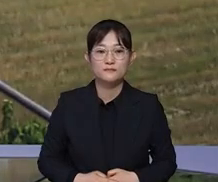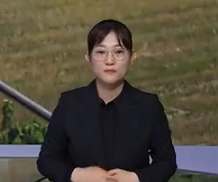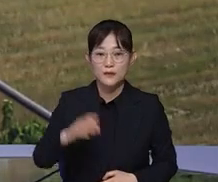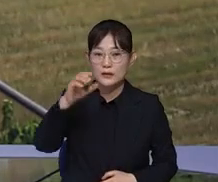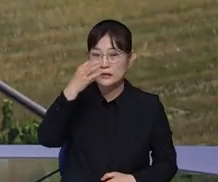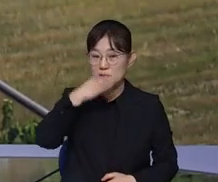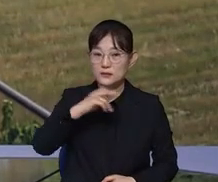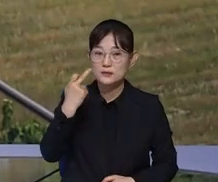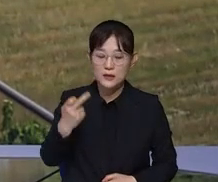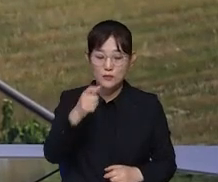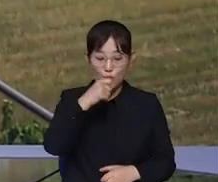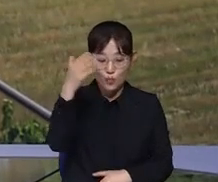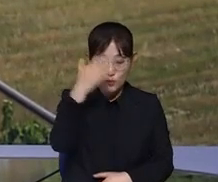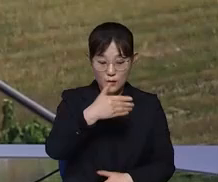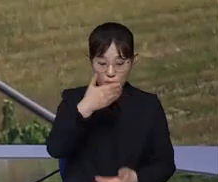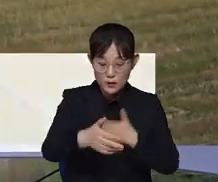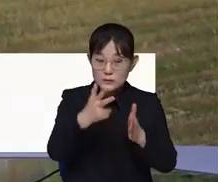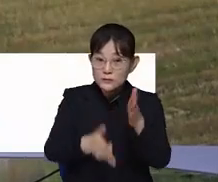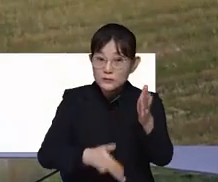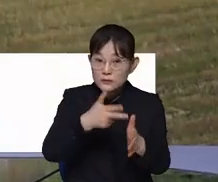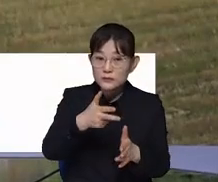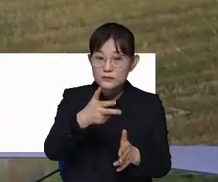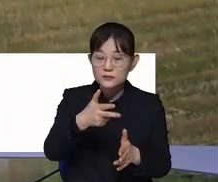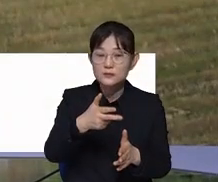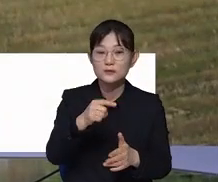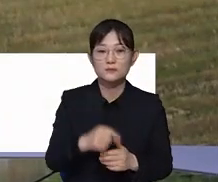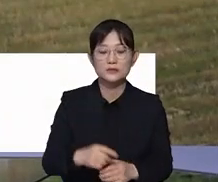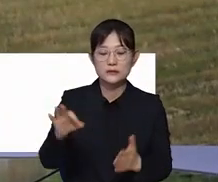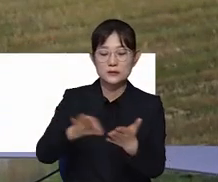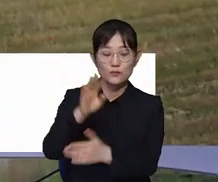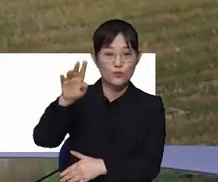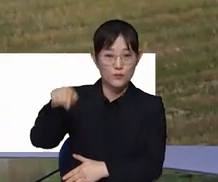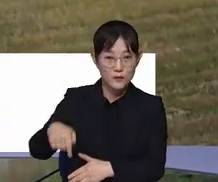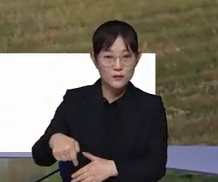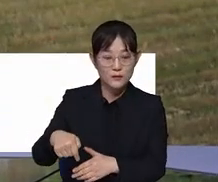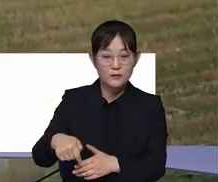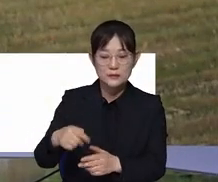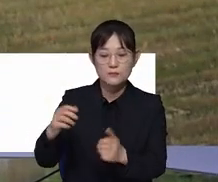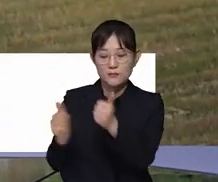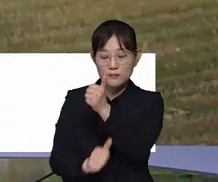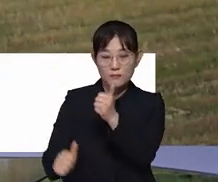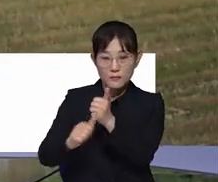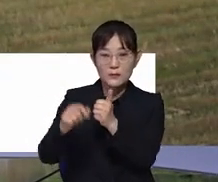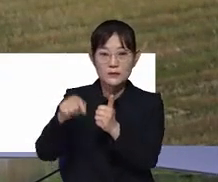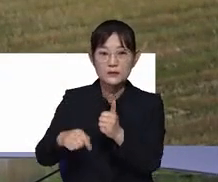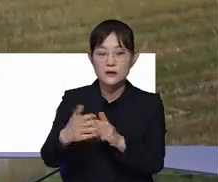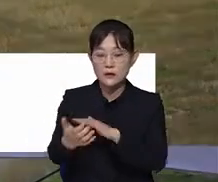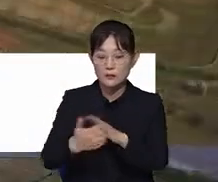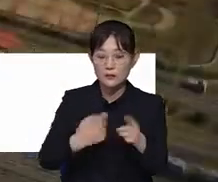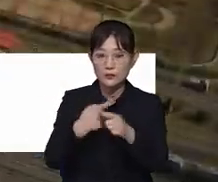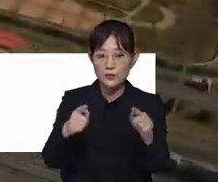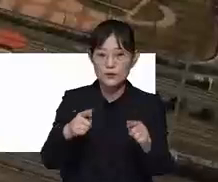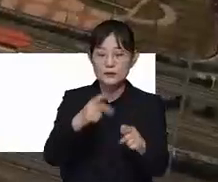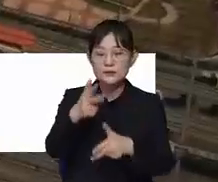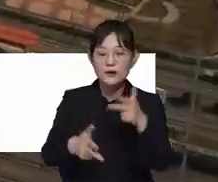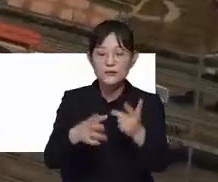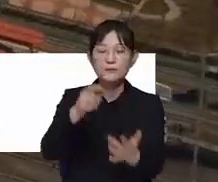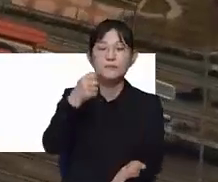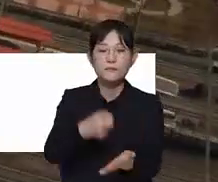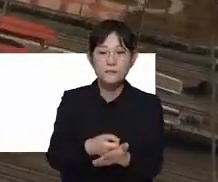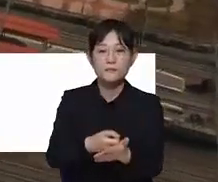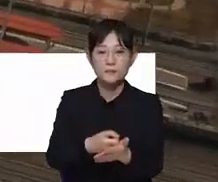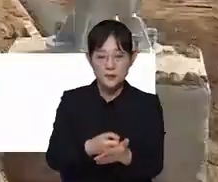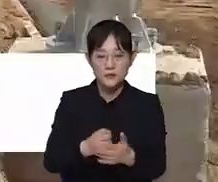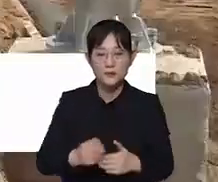익산 여수간 전라선 고속화 철도 사업이 기획재정부의 평가위원회에서 예비타당성 조사 대상 사업으로